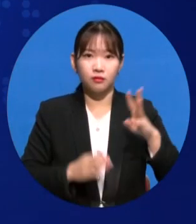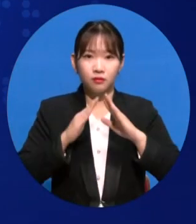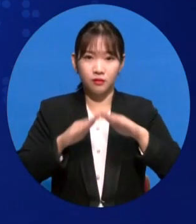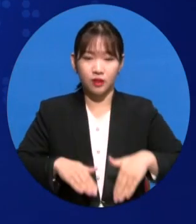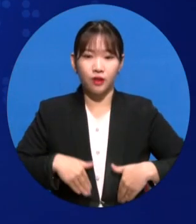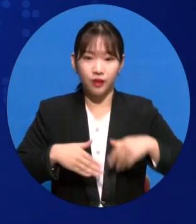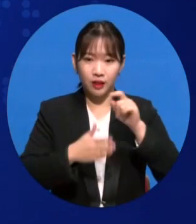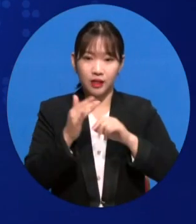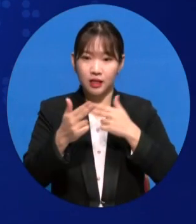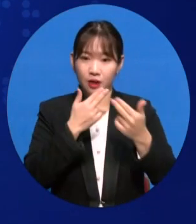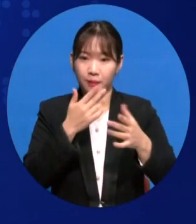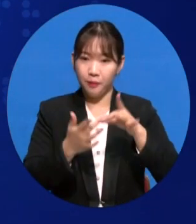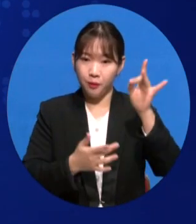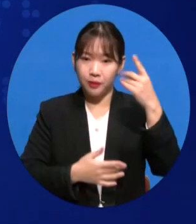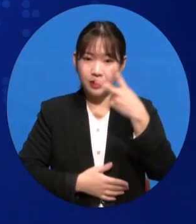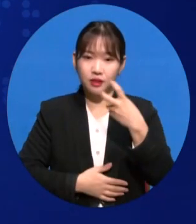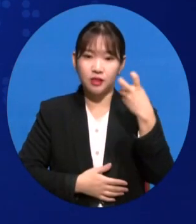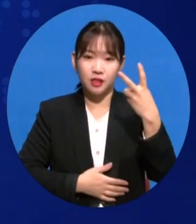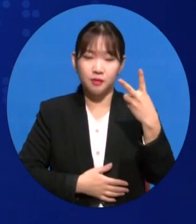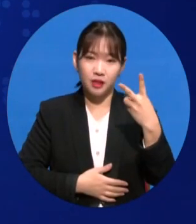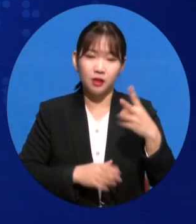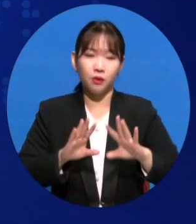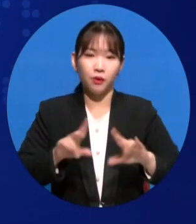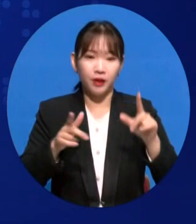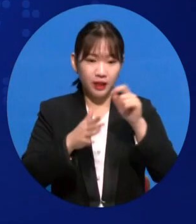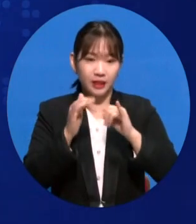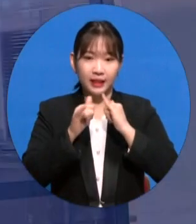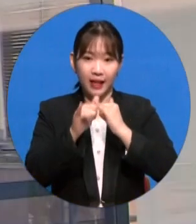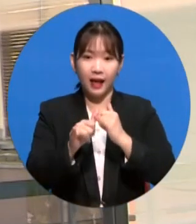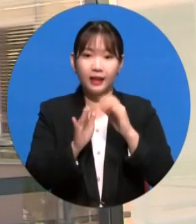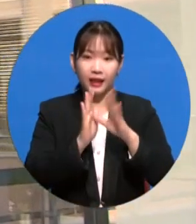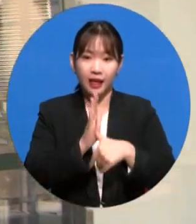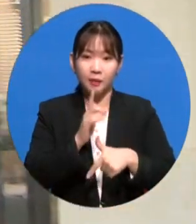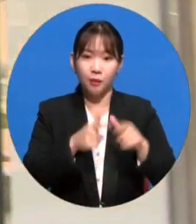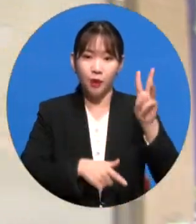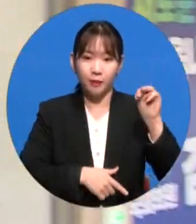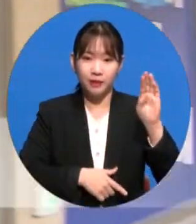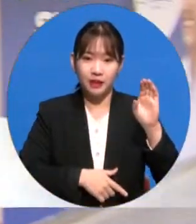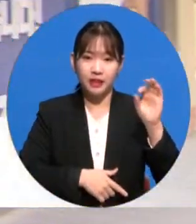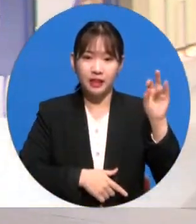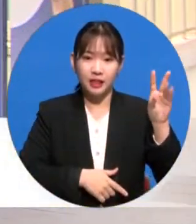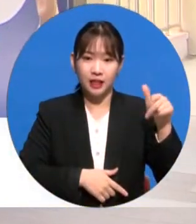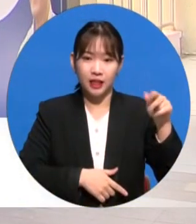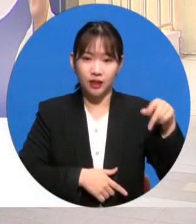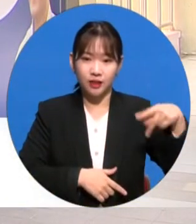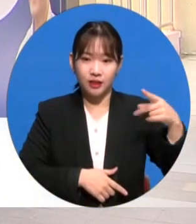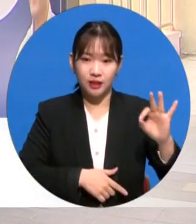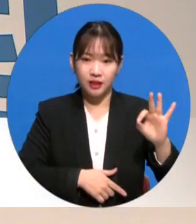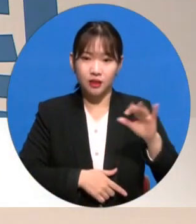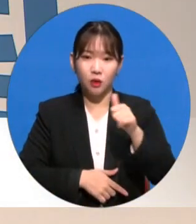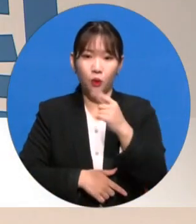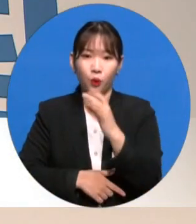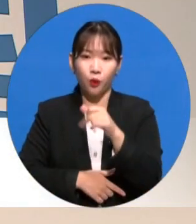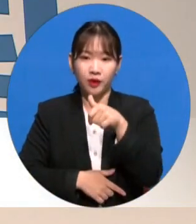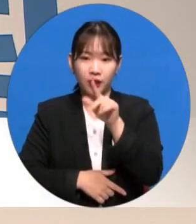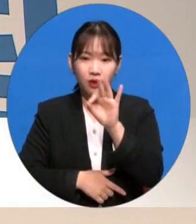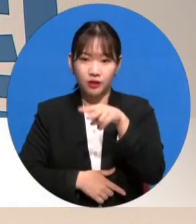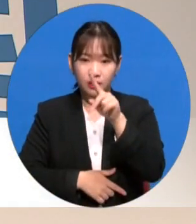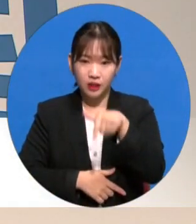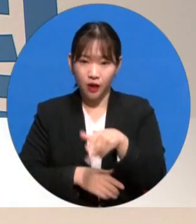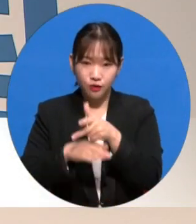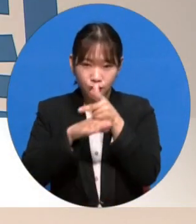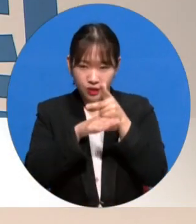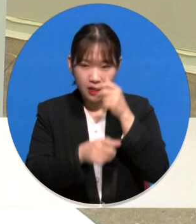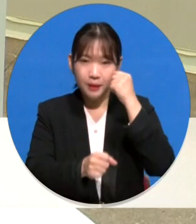광주 전남 기자협회가 서은정한 2022 올해 기자상에서 목포mbc 양현승 민정석 홍경석 기자가